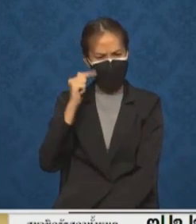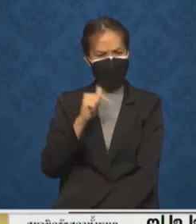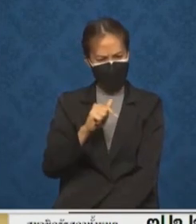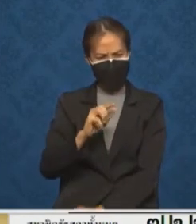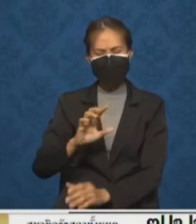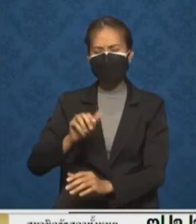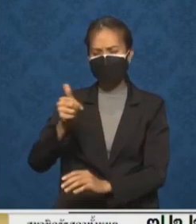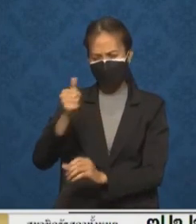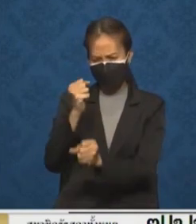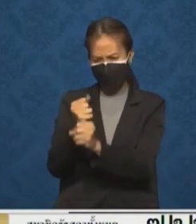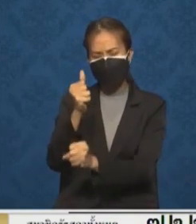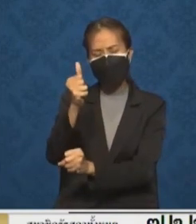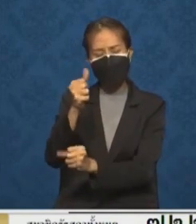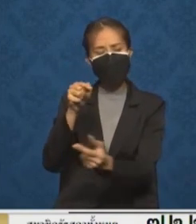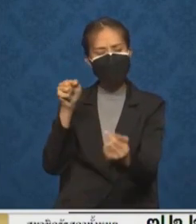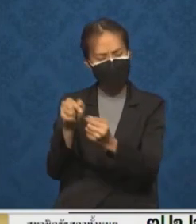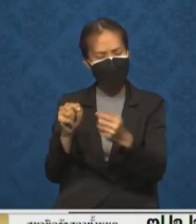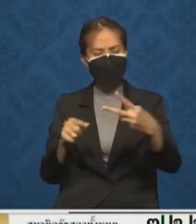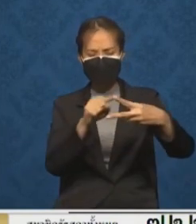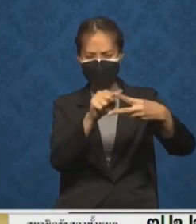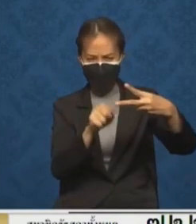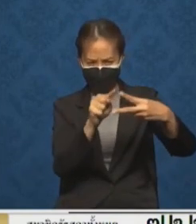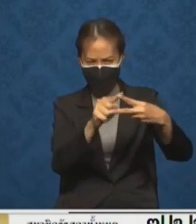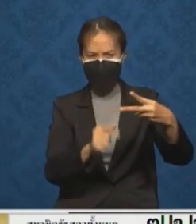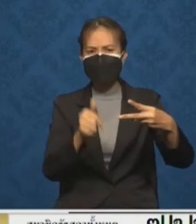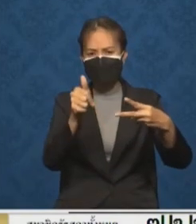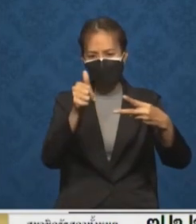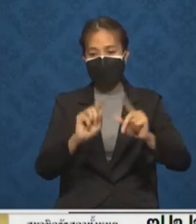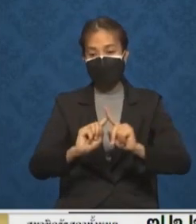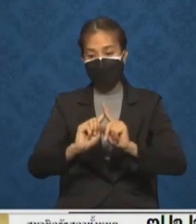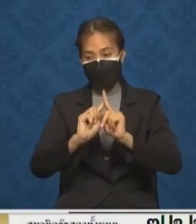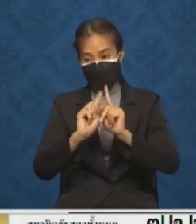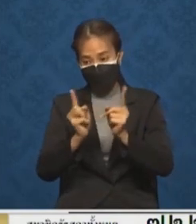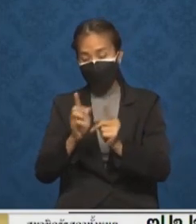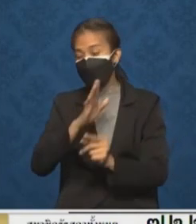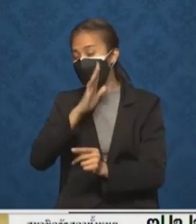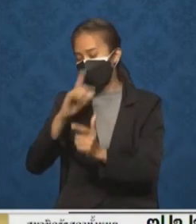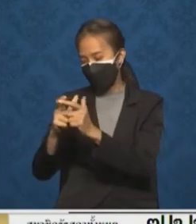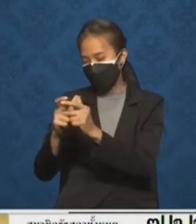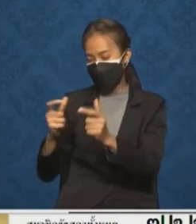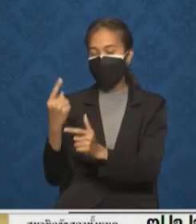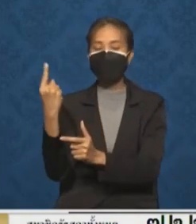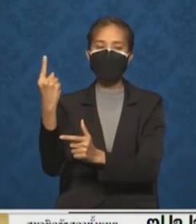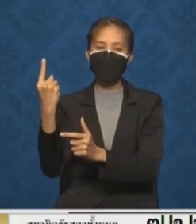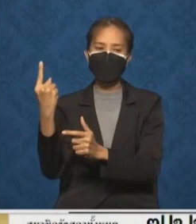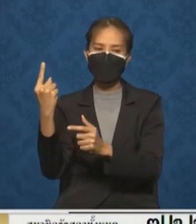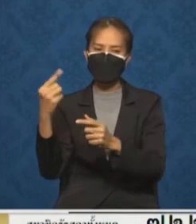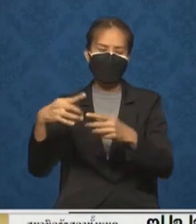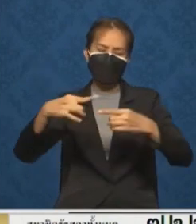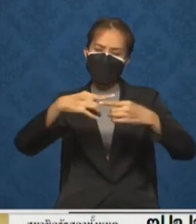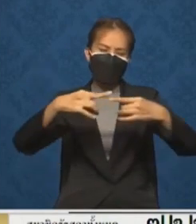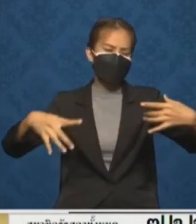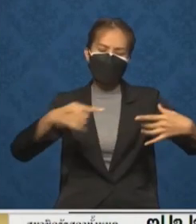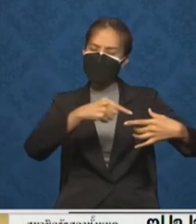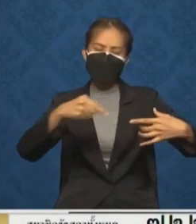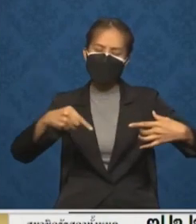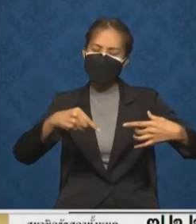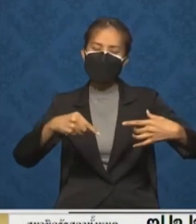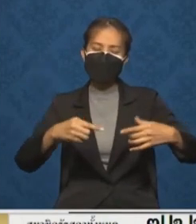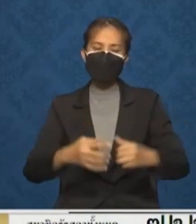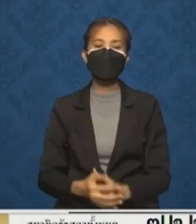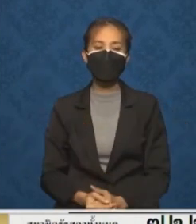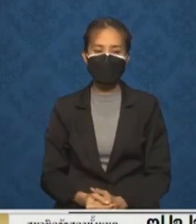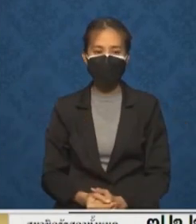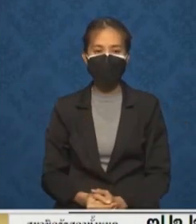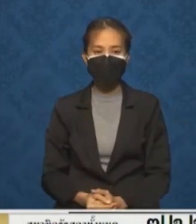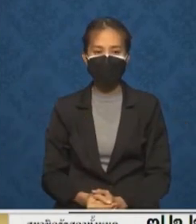ข้อนี้ดีมากกว่าระบบเลือกตั้งโดยการใช้บัตรเลือกตั้งเพียงใบเดียวในระบบจัดสรรปันส่